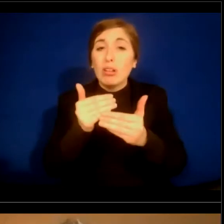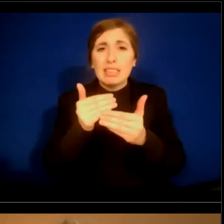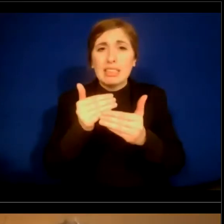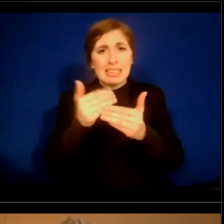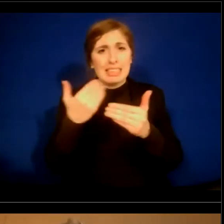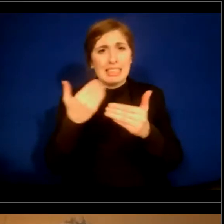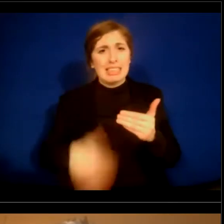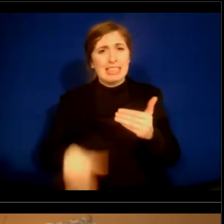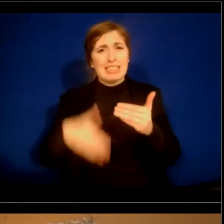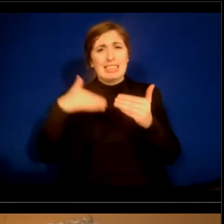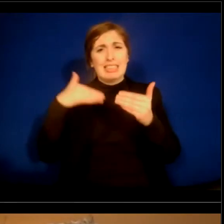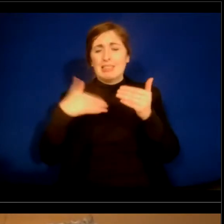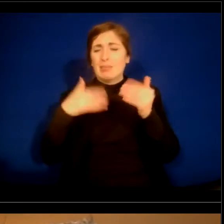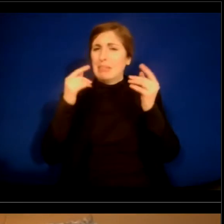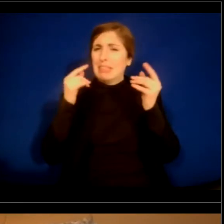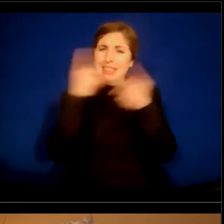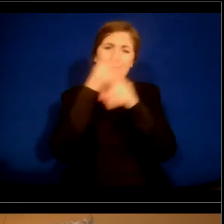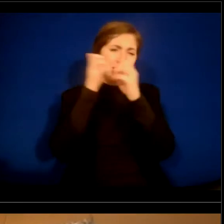Molto difficile.